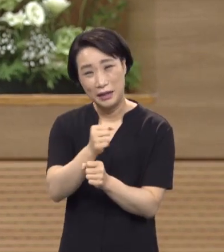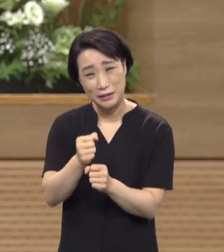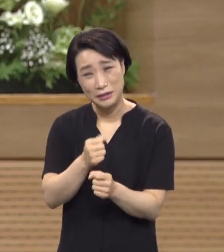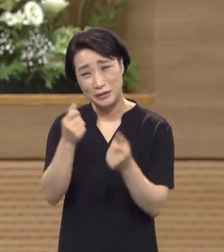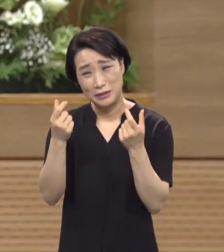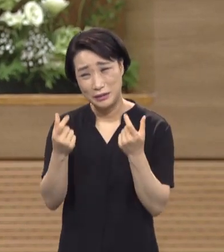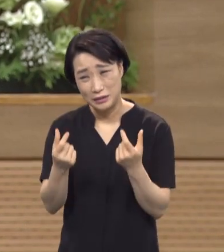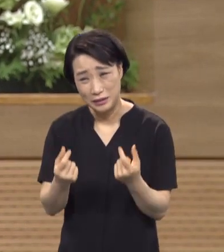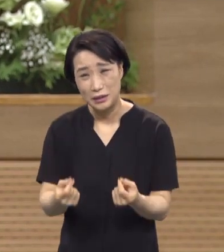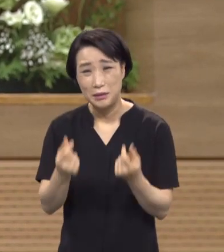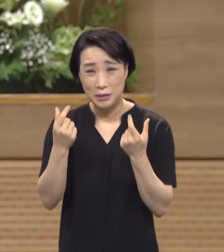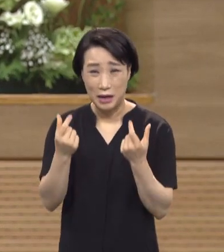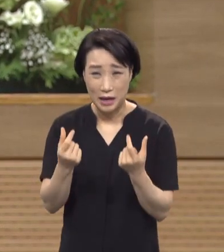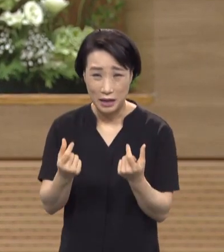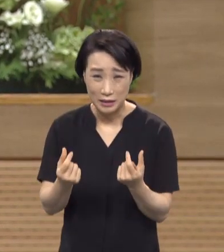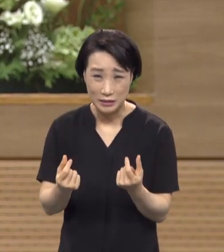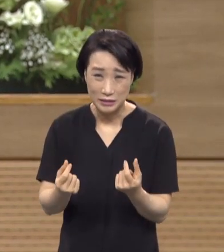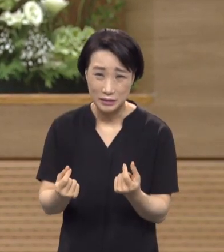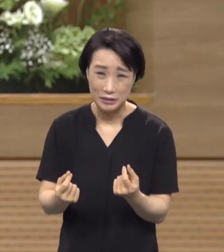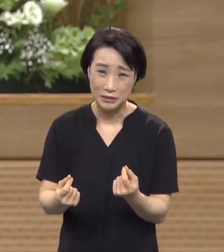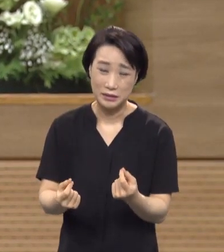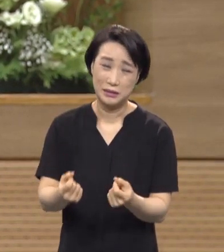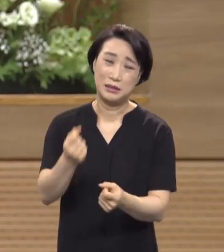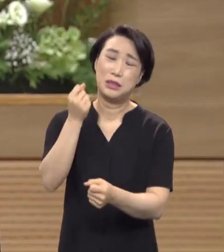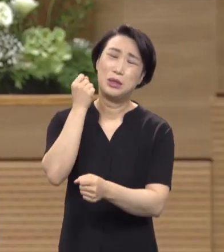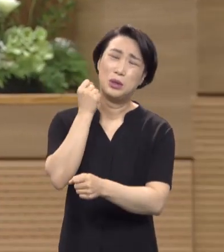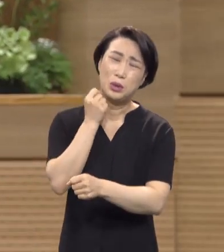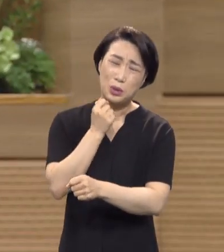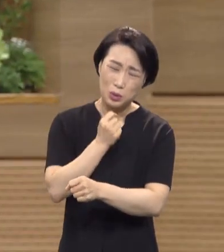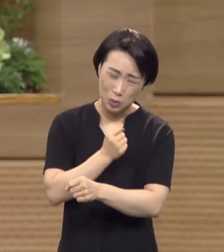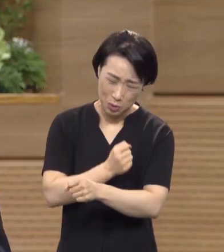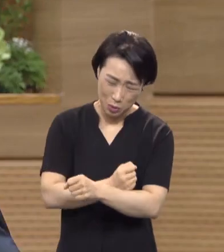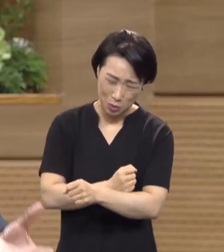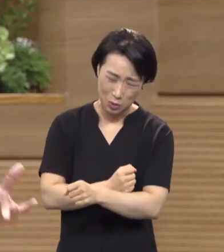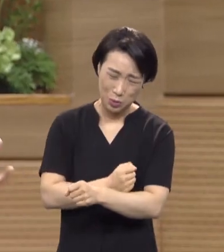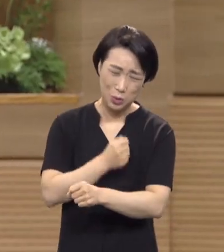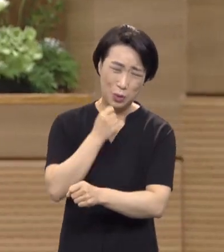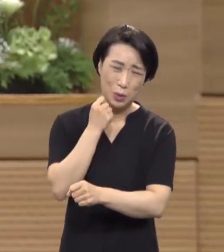십자가 짐 같은